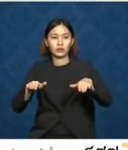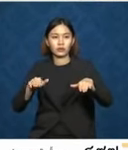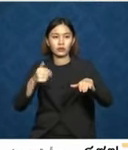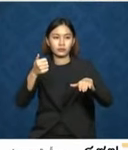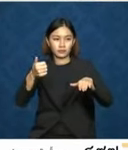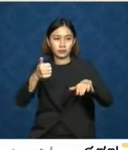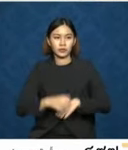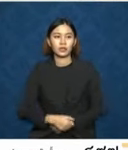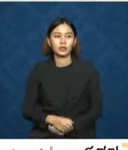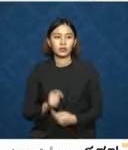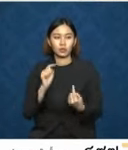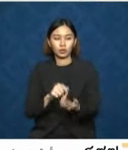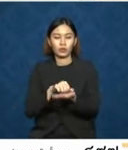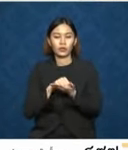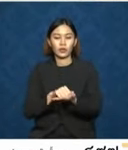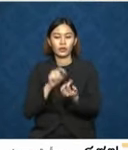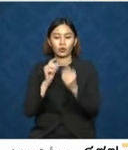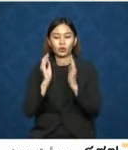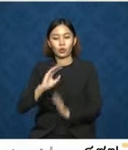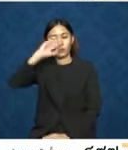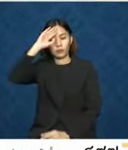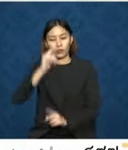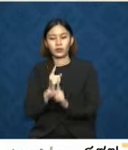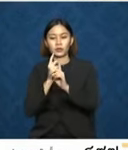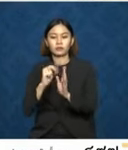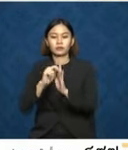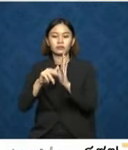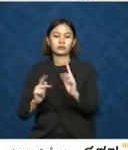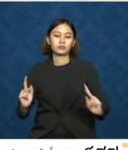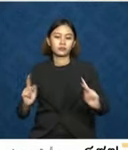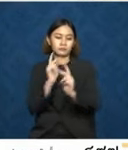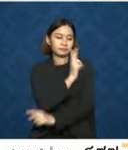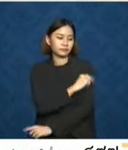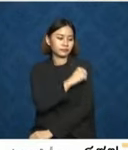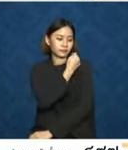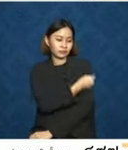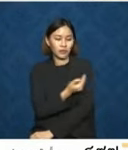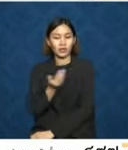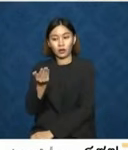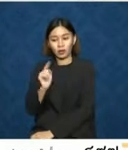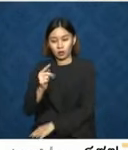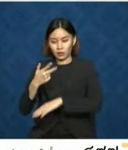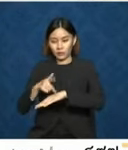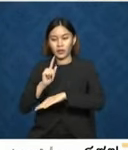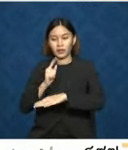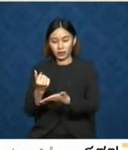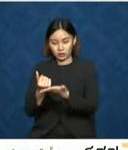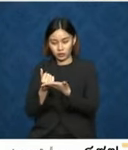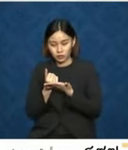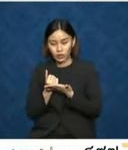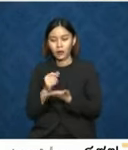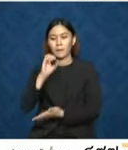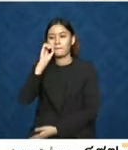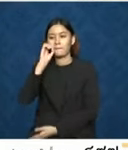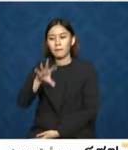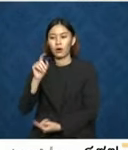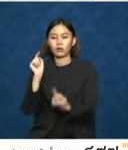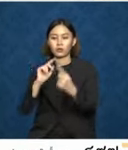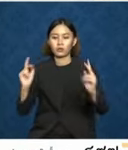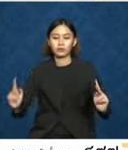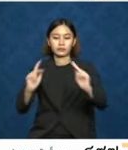ได้เพื่อให้การบริการแก่ผู้ป่วยตามนโยบายของกระทรวงสาสุขค่ะท่านประธานขอให้ท่านประธานช่วยแจ้งทาง